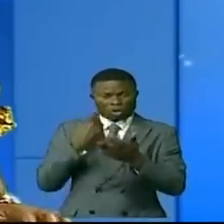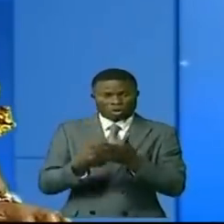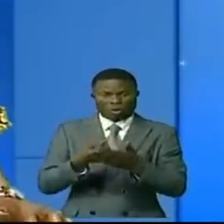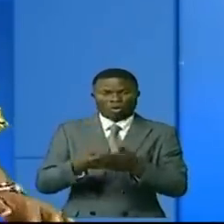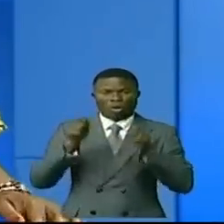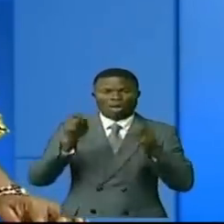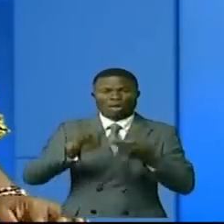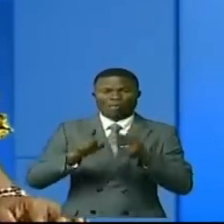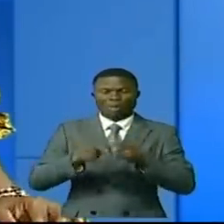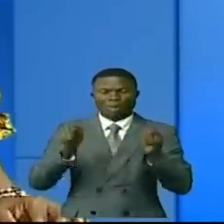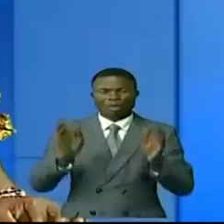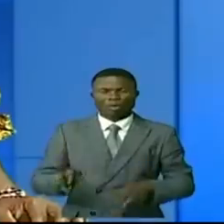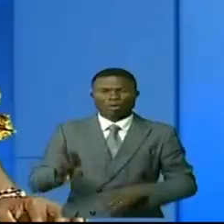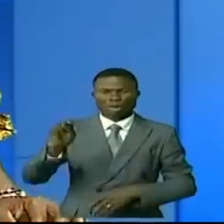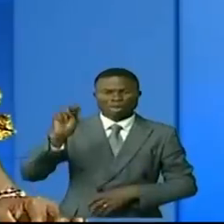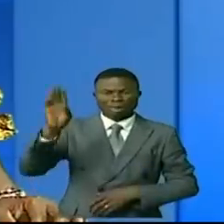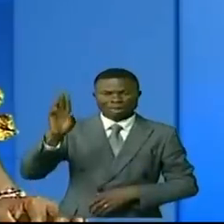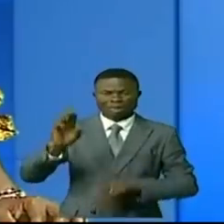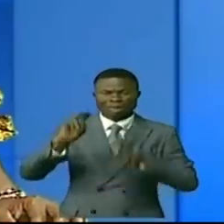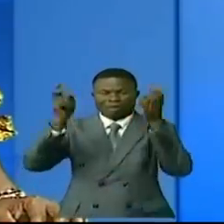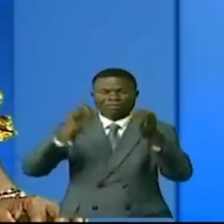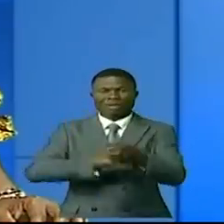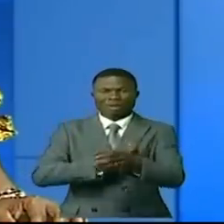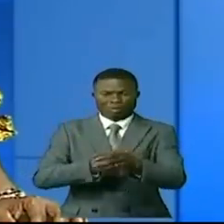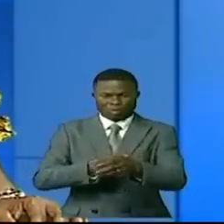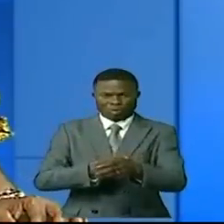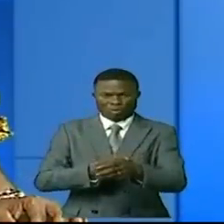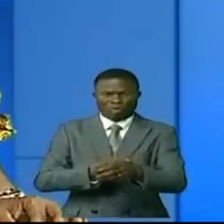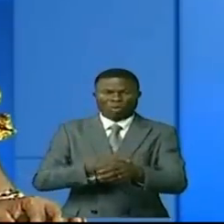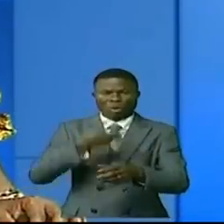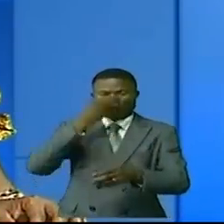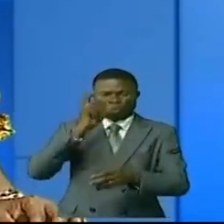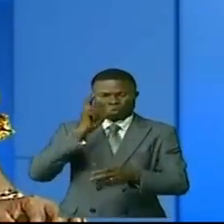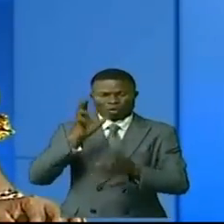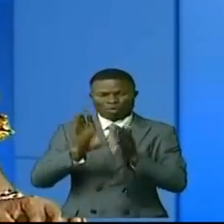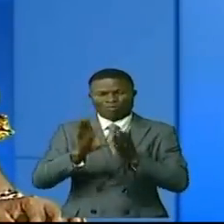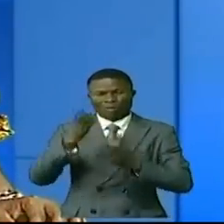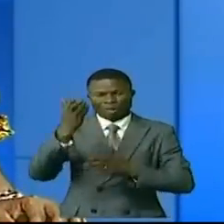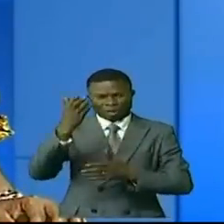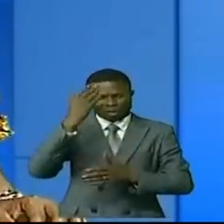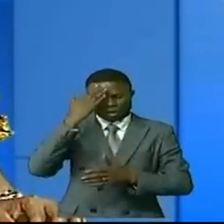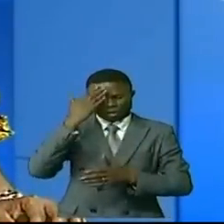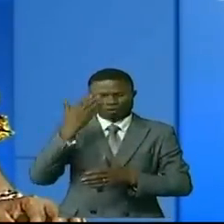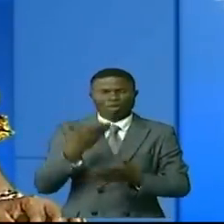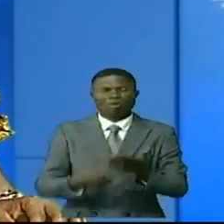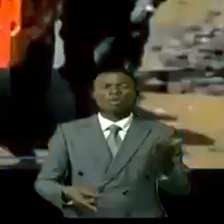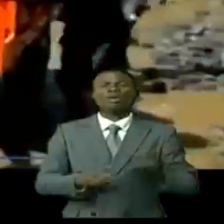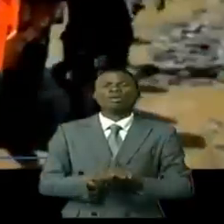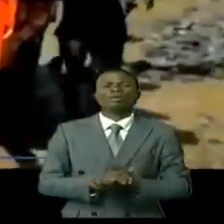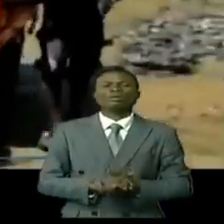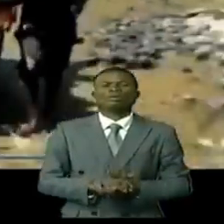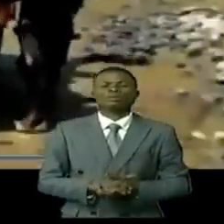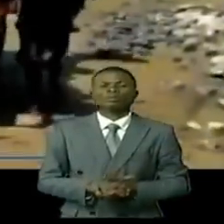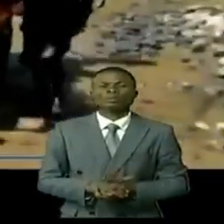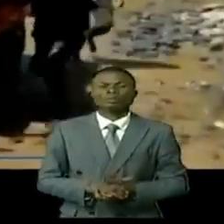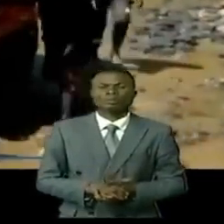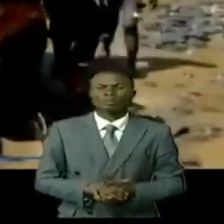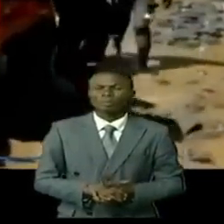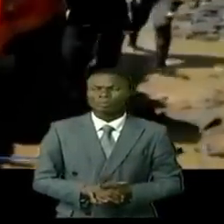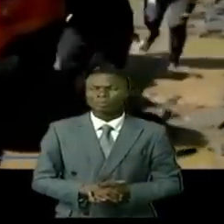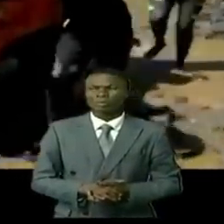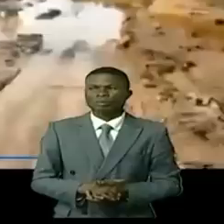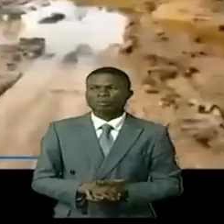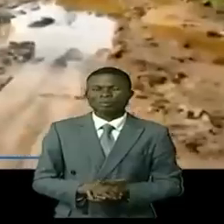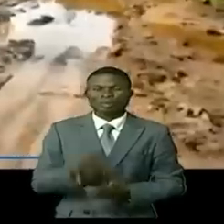de la RTNC Bukavu, Pascal Mouini Massimango et Betty Mboula étaient sur le terrain. Nous circulation est perturbée il y a